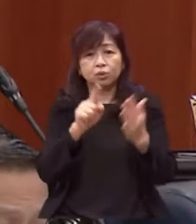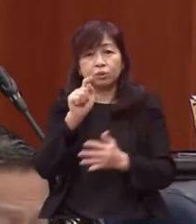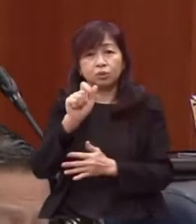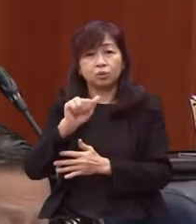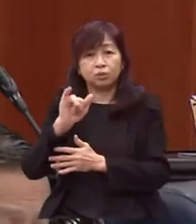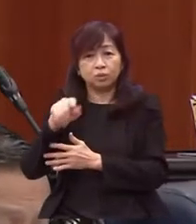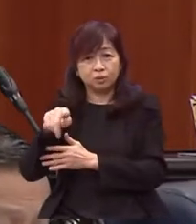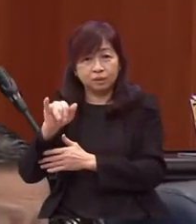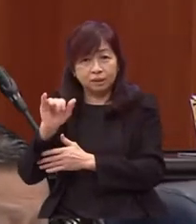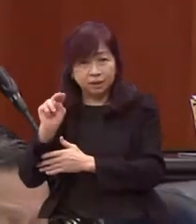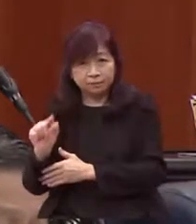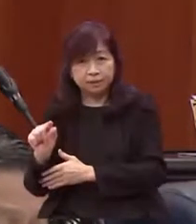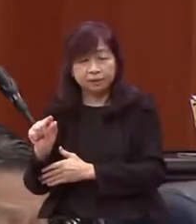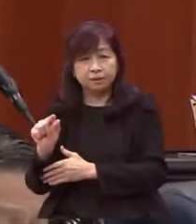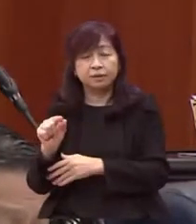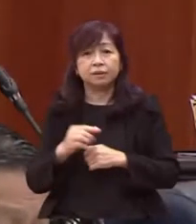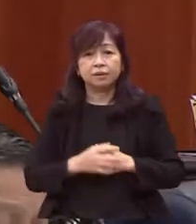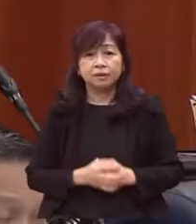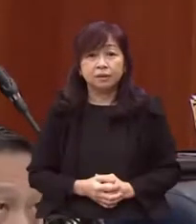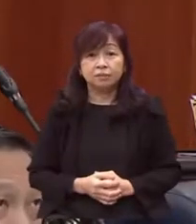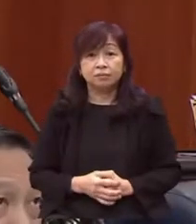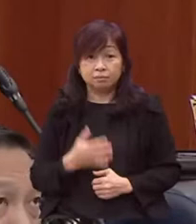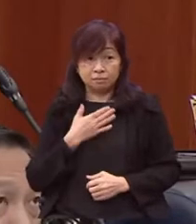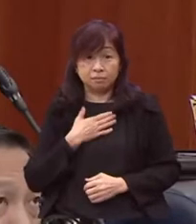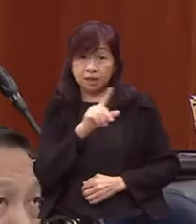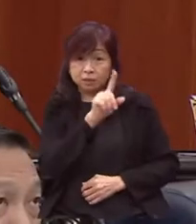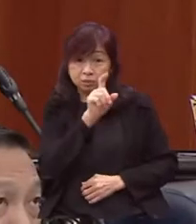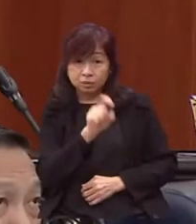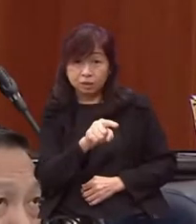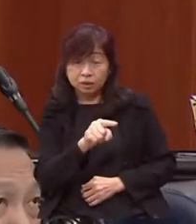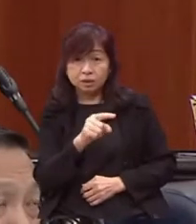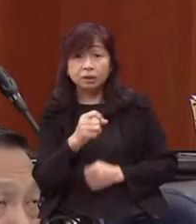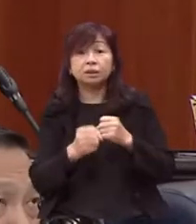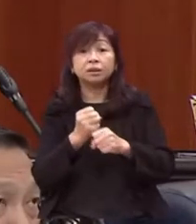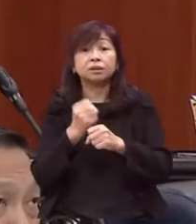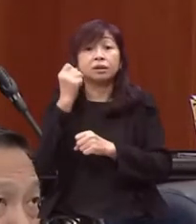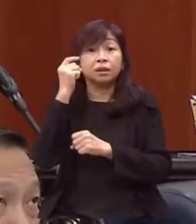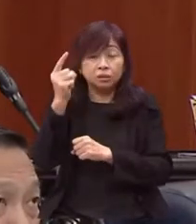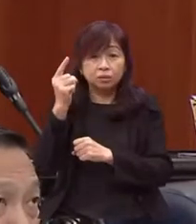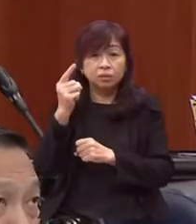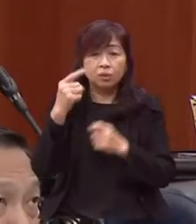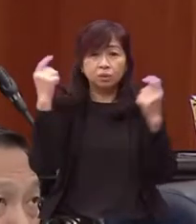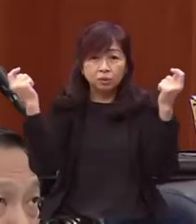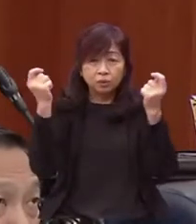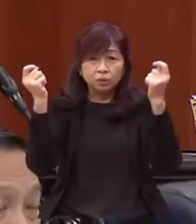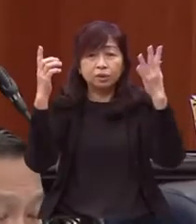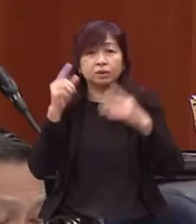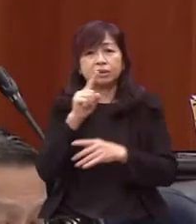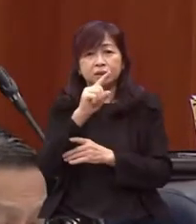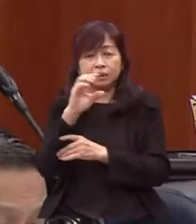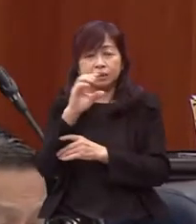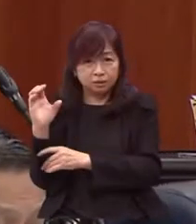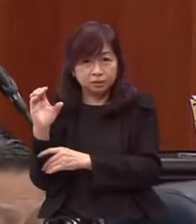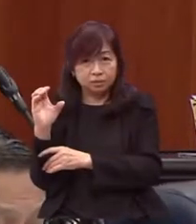tanpa soalnya saya adalah pada tahun depan adalah ulang tahun ke-150